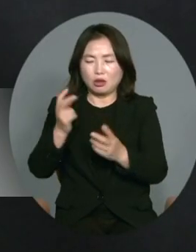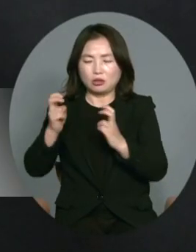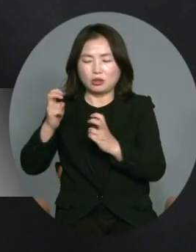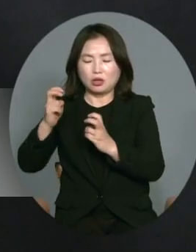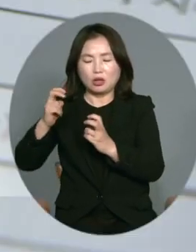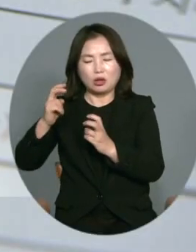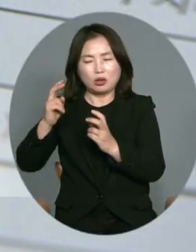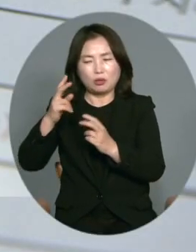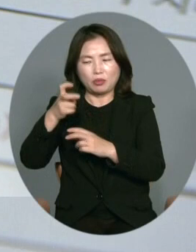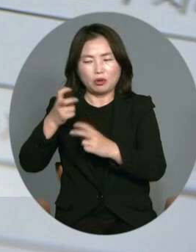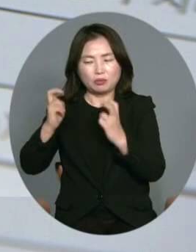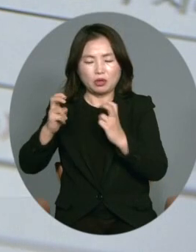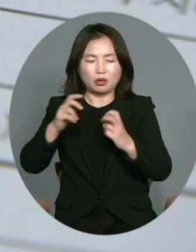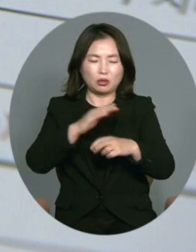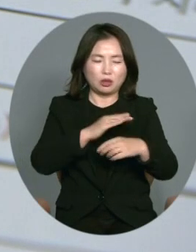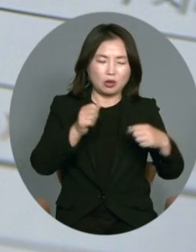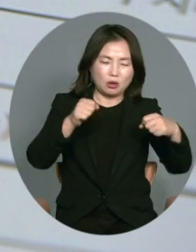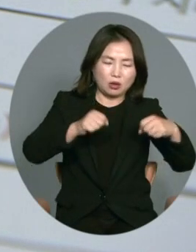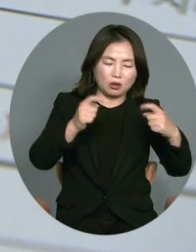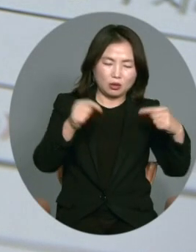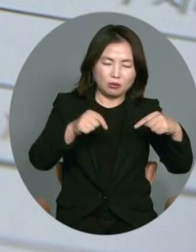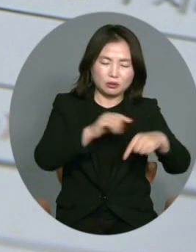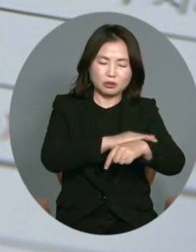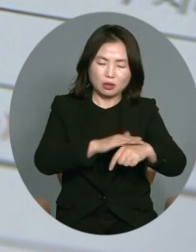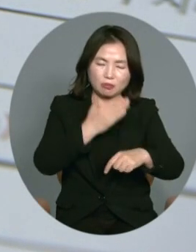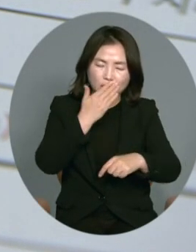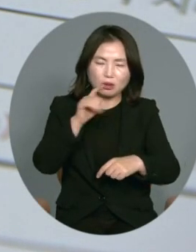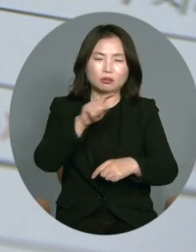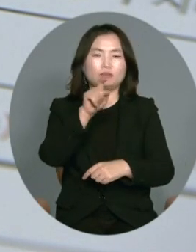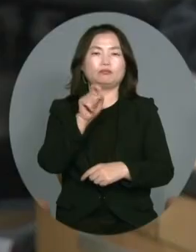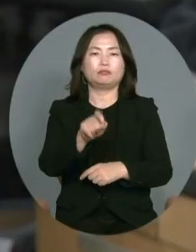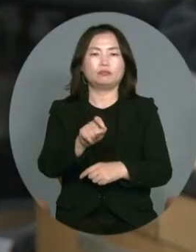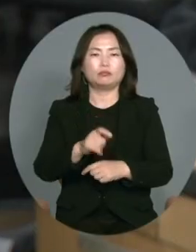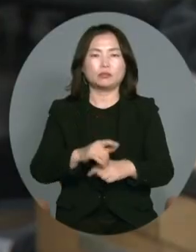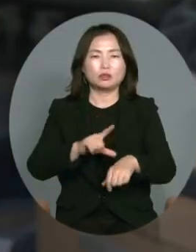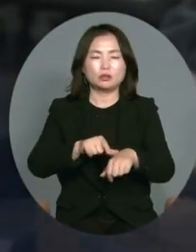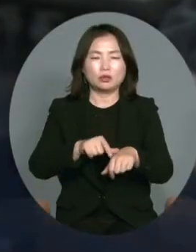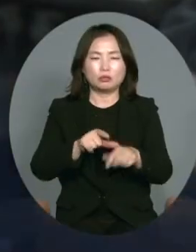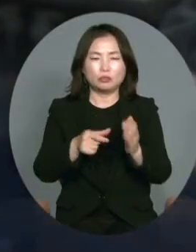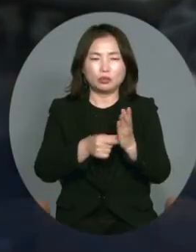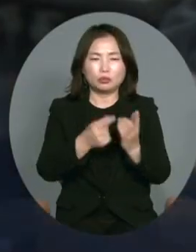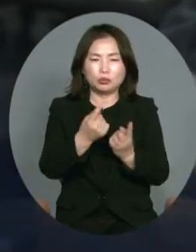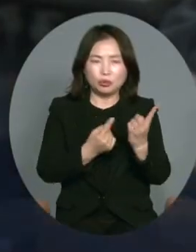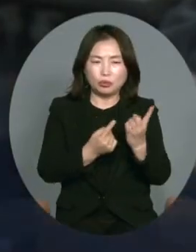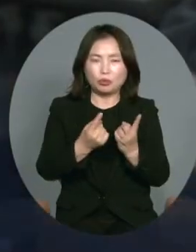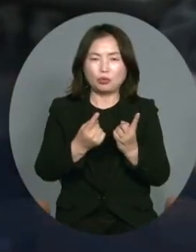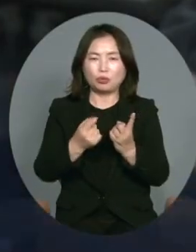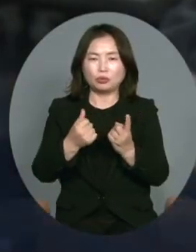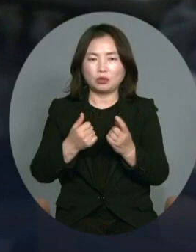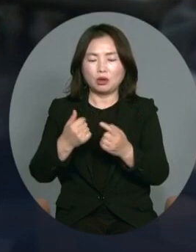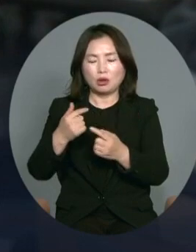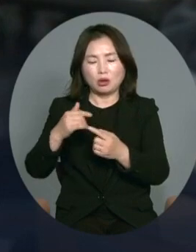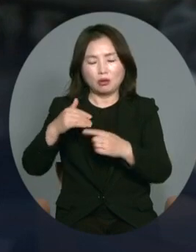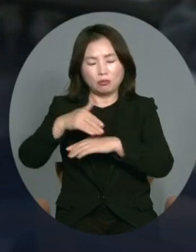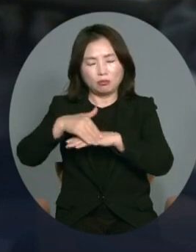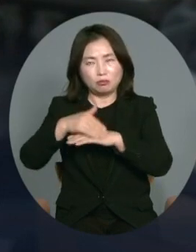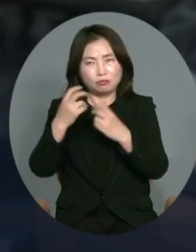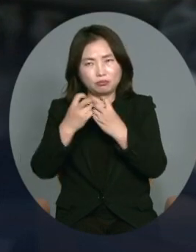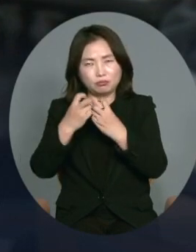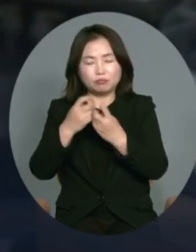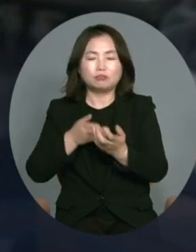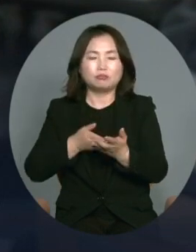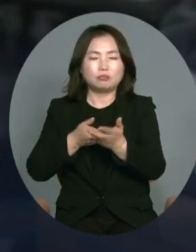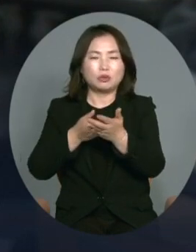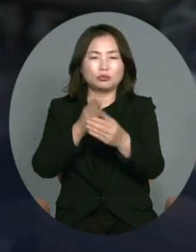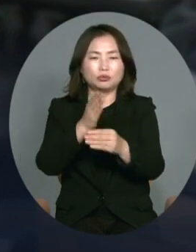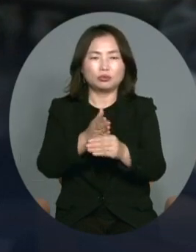업체와 협의가 원만하게 이뤄질지는 미지수입니다. 시간표 조정이라든지 이런 부분들에 대해서 안을 지금 현재 만들어 놓은